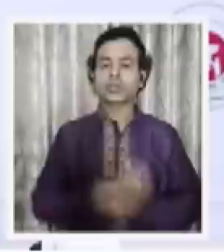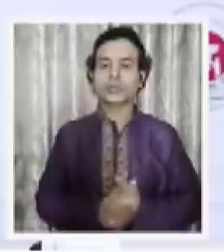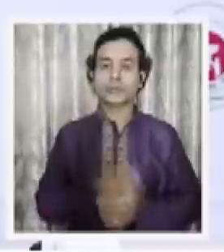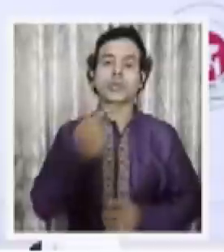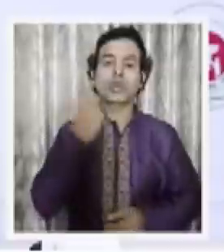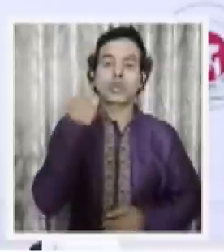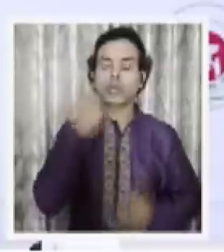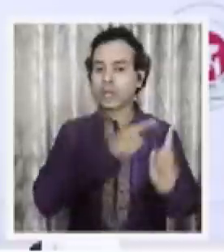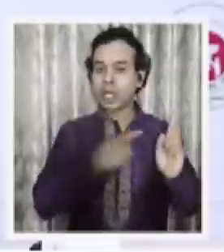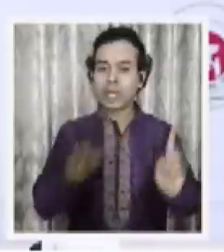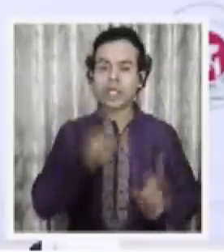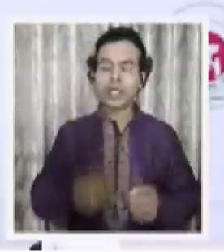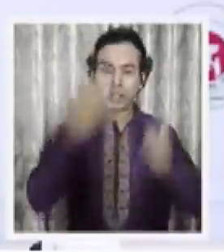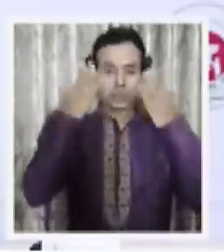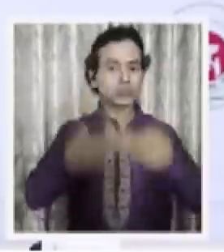20.35%।